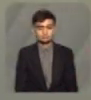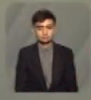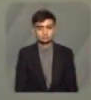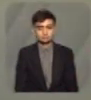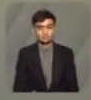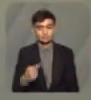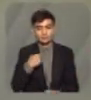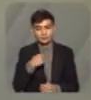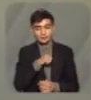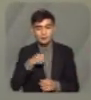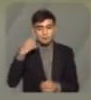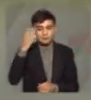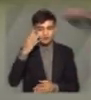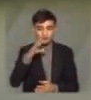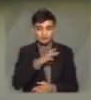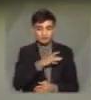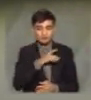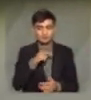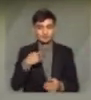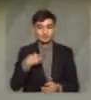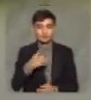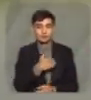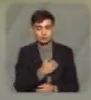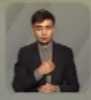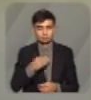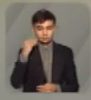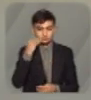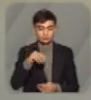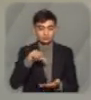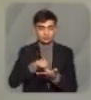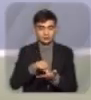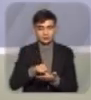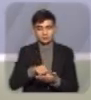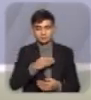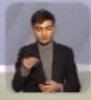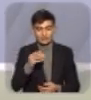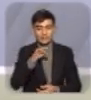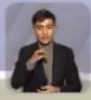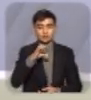Моя самая заветная мечта – это стать профессиональным теннисным судьей.